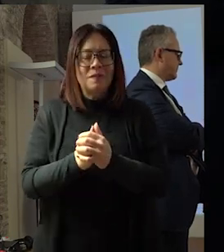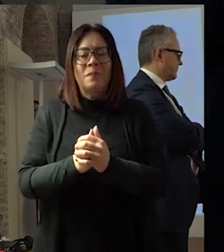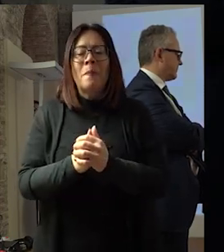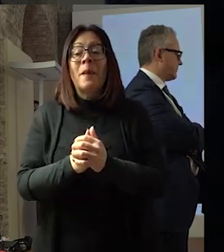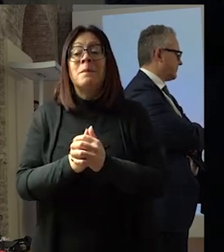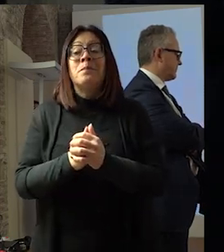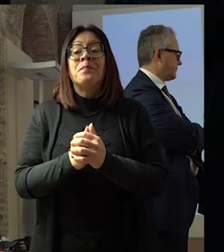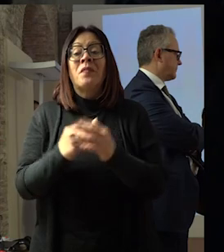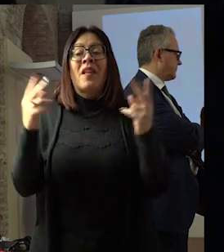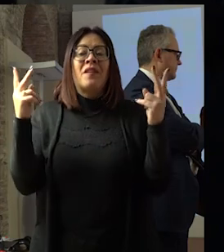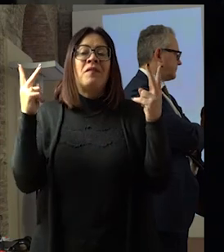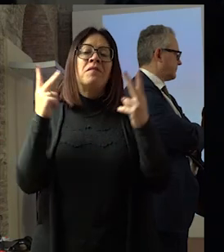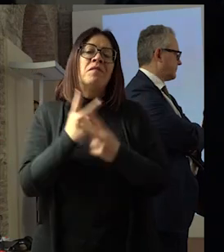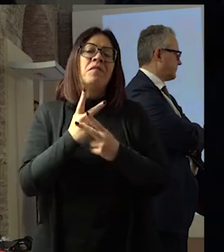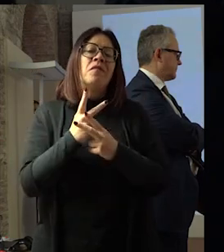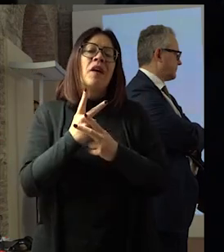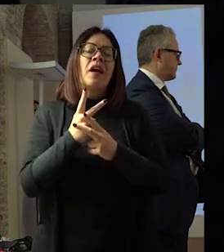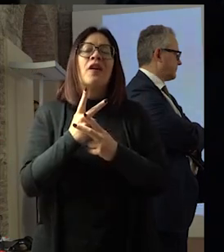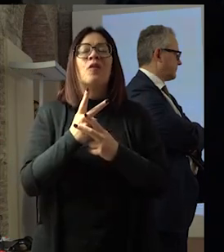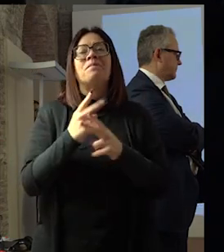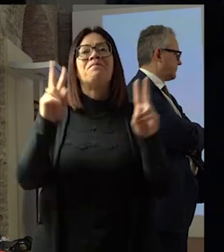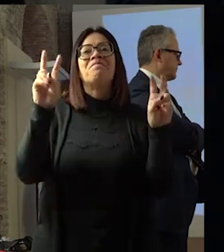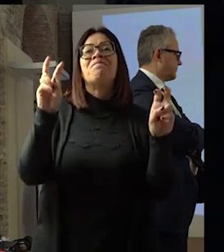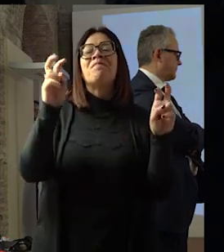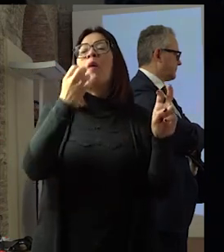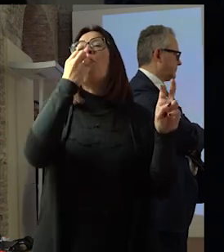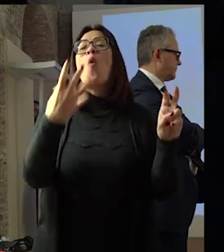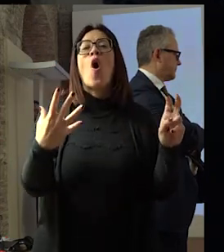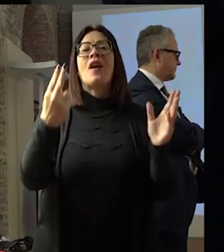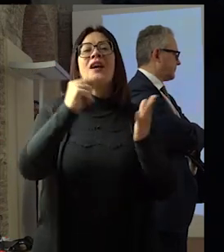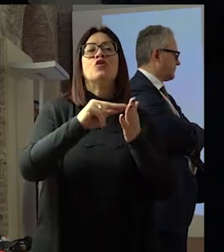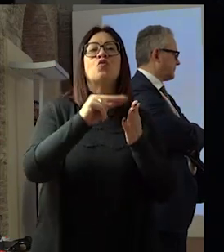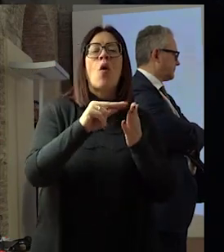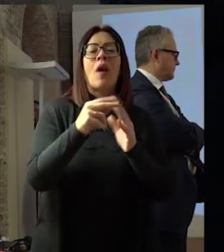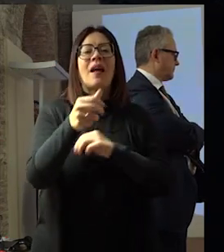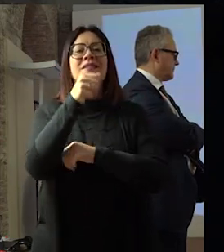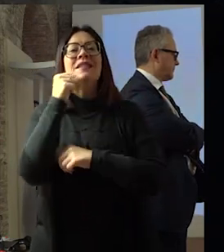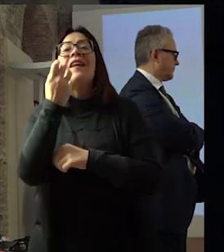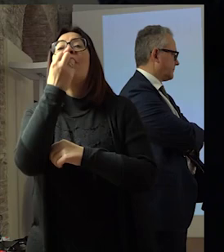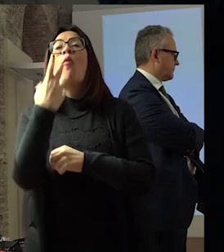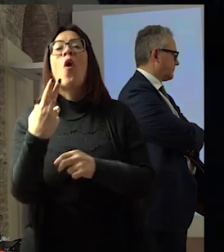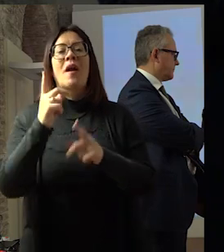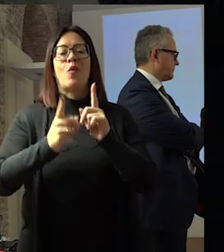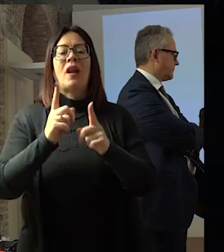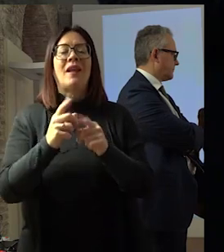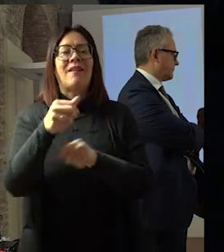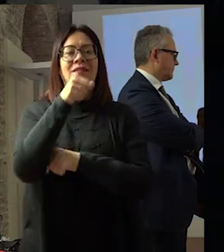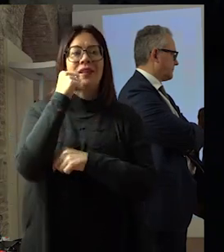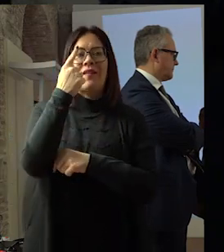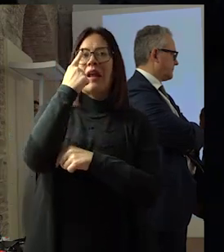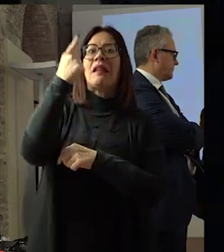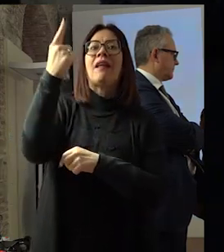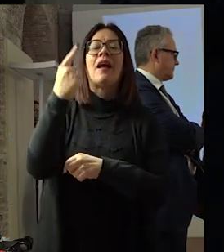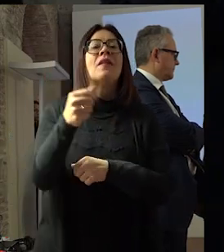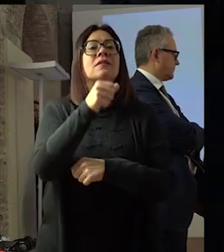Quindi, per fare una buona scuola, ci vuole una buona politica, ci vogliono le idee, ci vuole